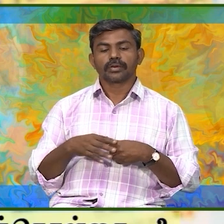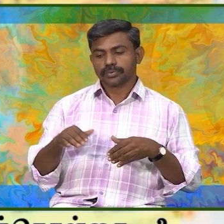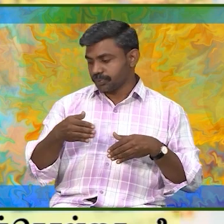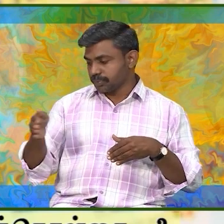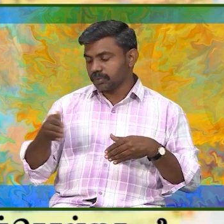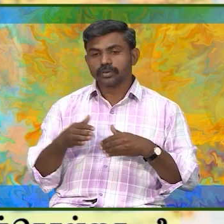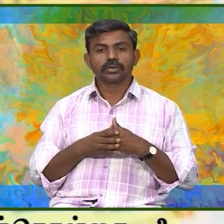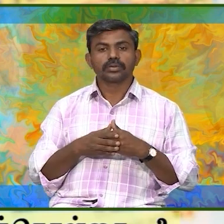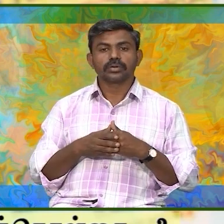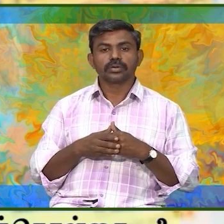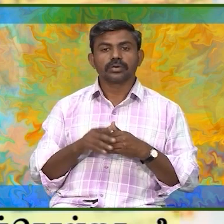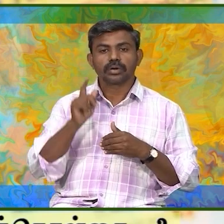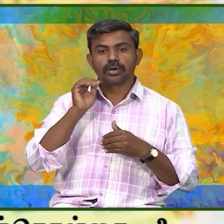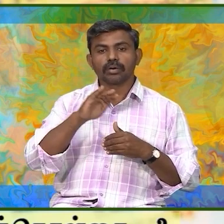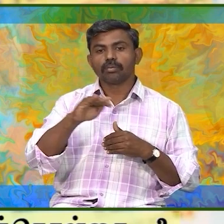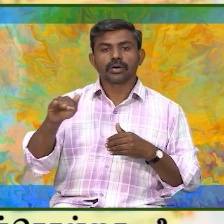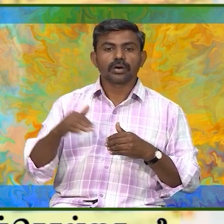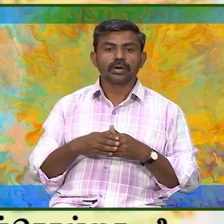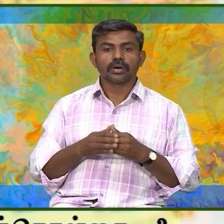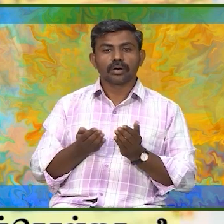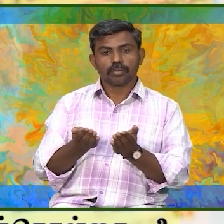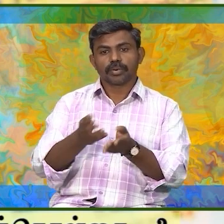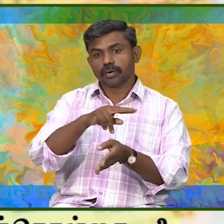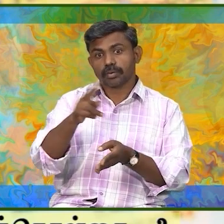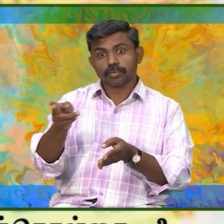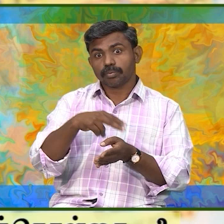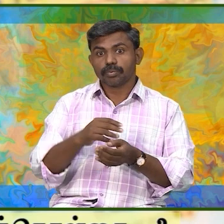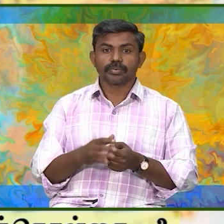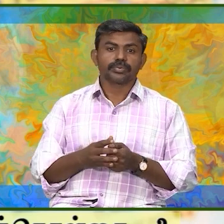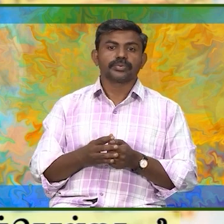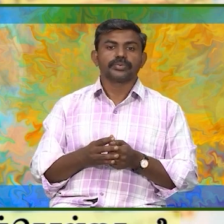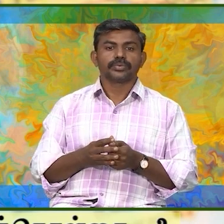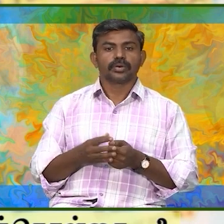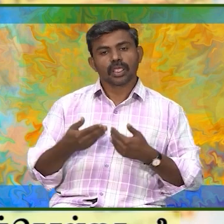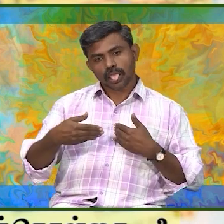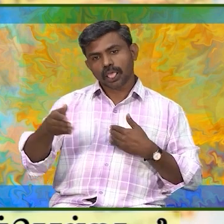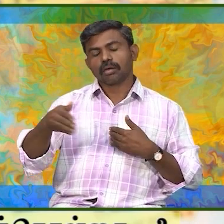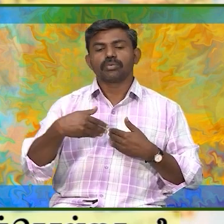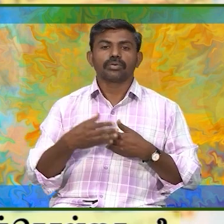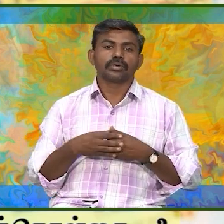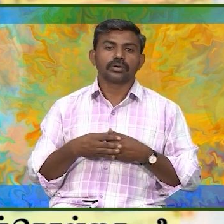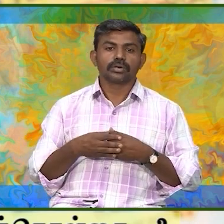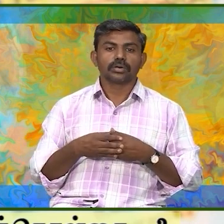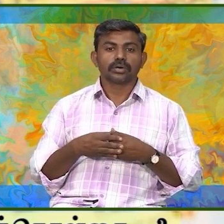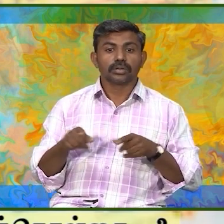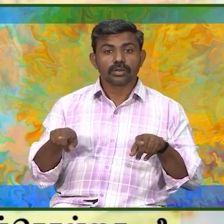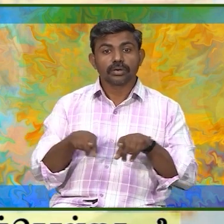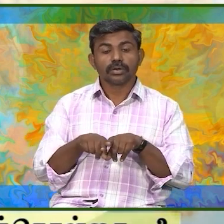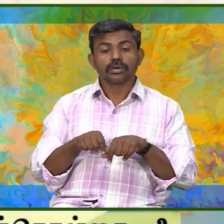பார்த்திங்கன்னா இடையில மக்கள் போக்குவரத்து இருந்துச்சு, அதாவது பயணிகள் போயிட்டு வரலாம் கப்பலில் தாராளமாக போயிட்டு வரலாம்.